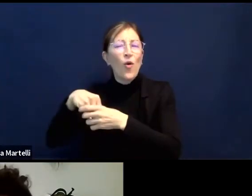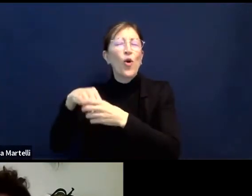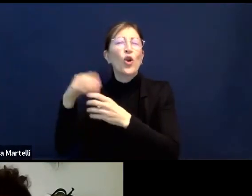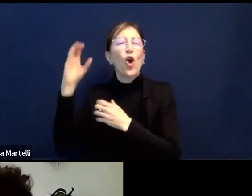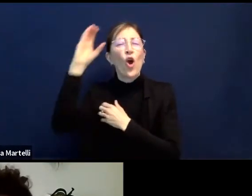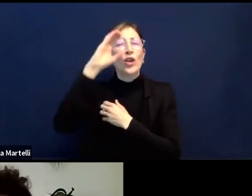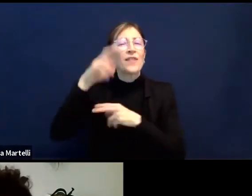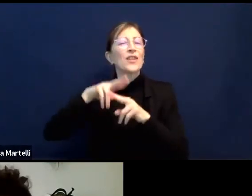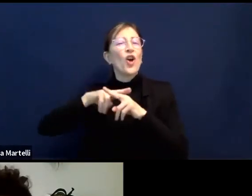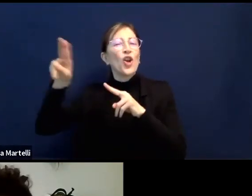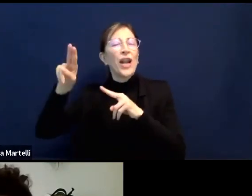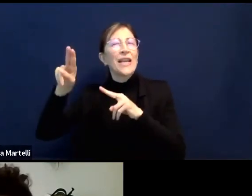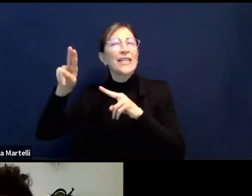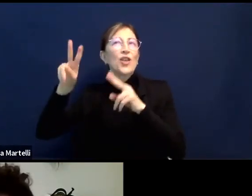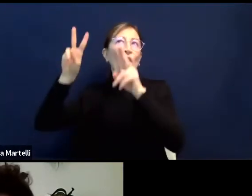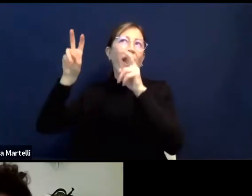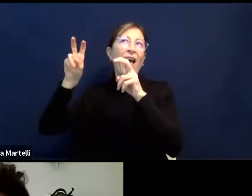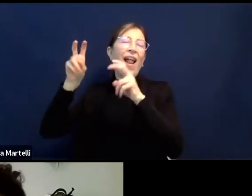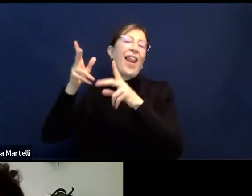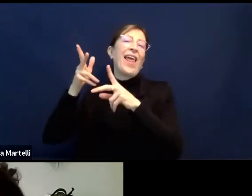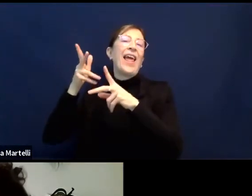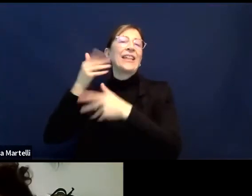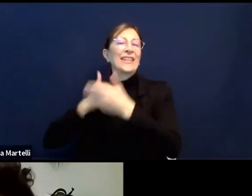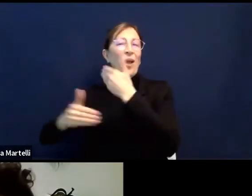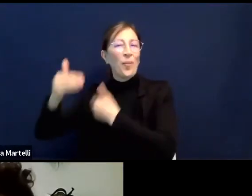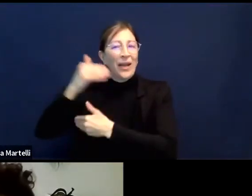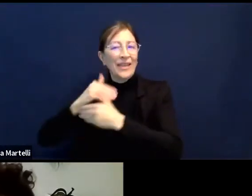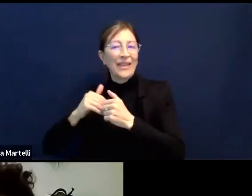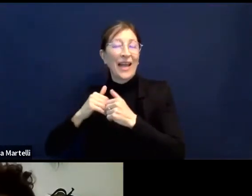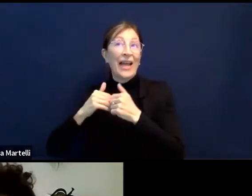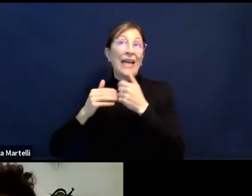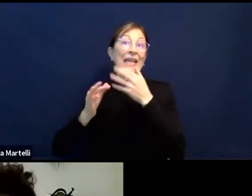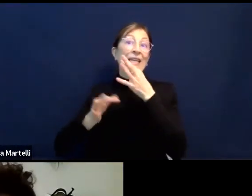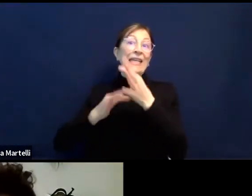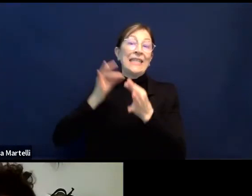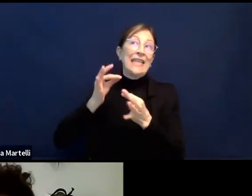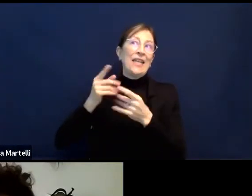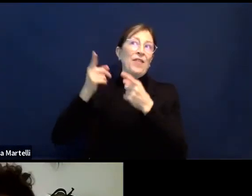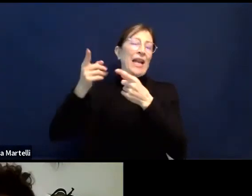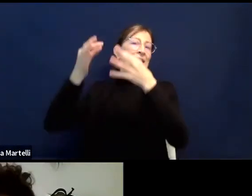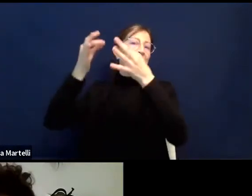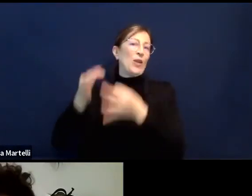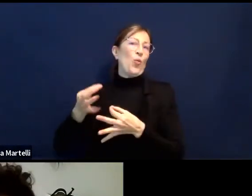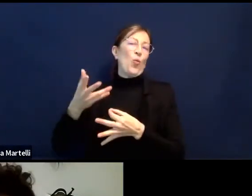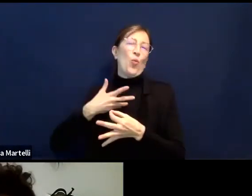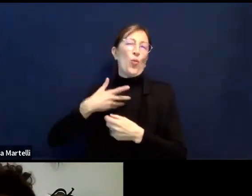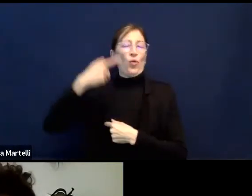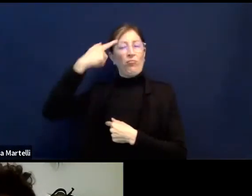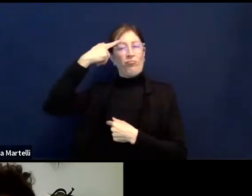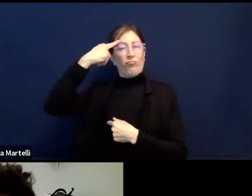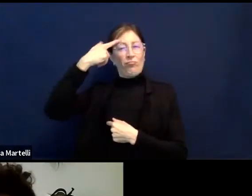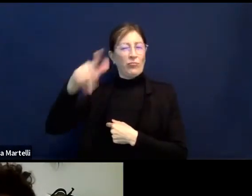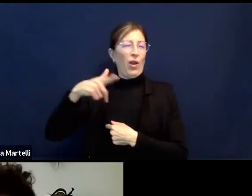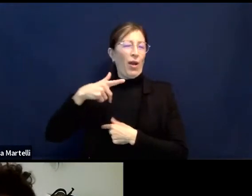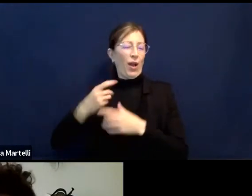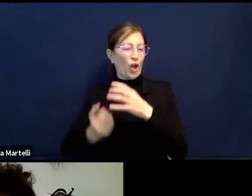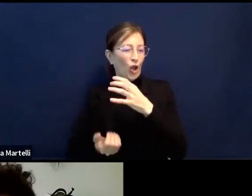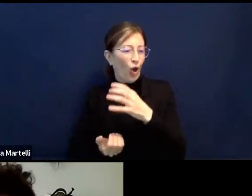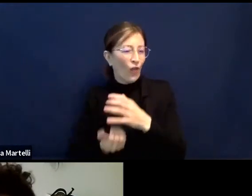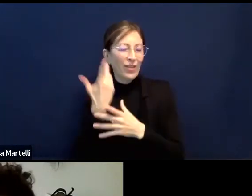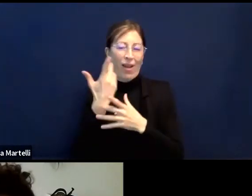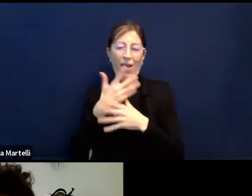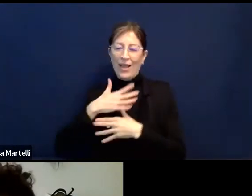Quindi garanzia di aggiornamento a livello europeo sulle novità in termini di usabilità degli